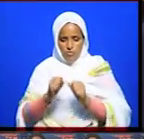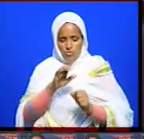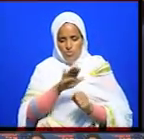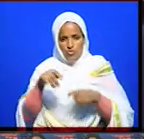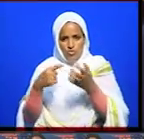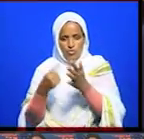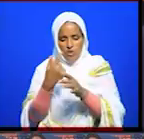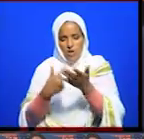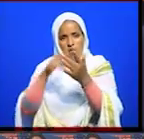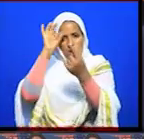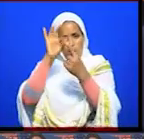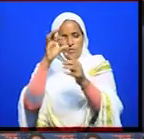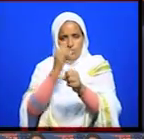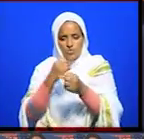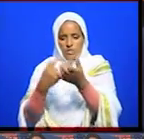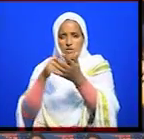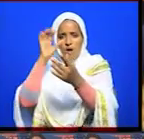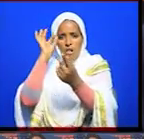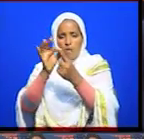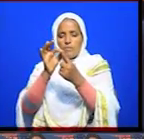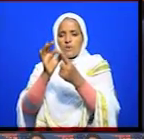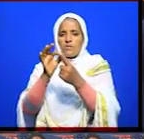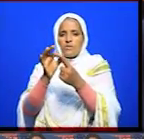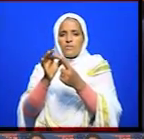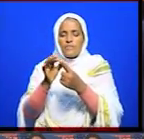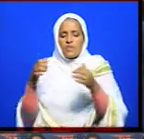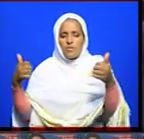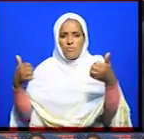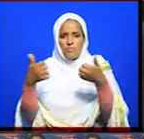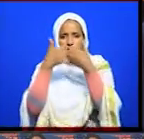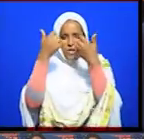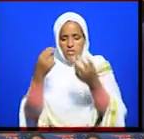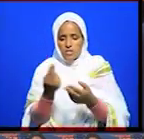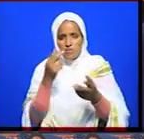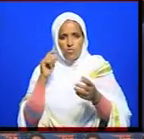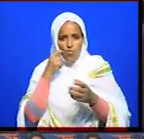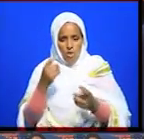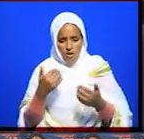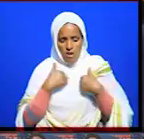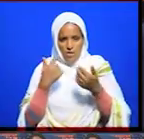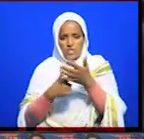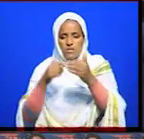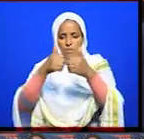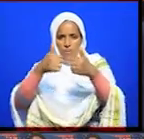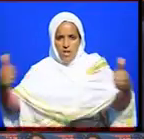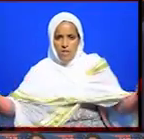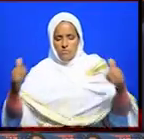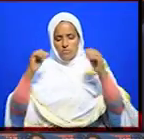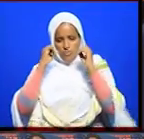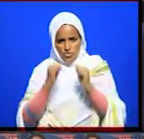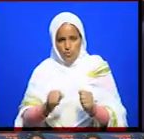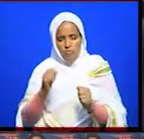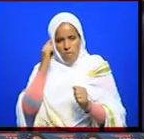መረከብ የሚችሉ ልጆች ስለሆኑ ይሄን አላማ እንዲይዙ ከዚህ አላማ የሚጋጭ ጥቅም ቢኖር